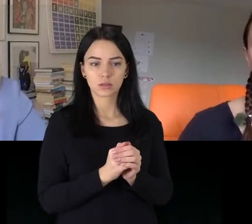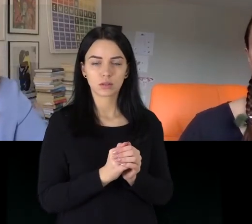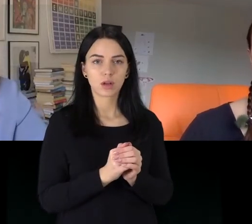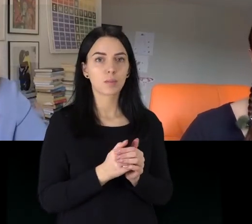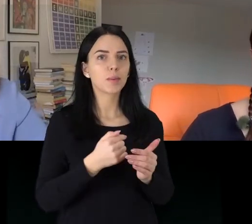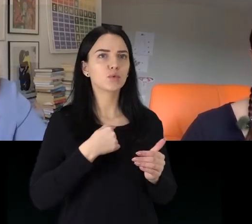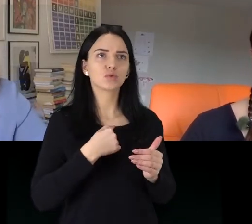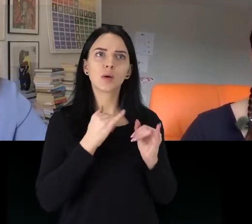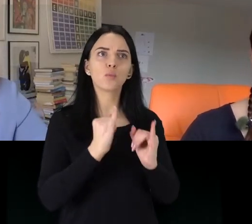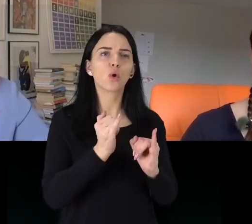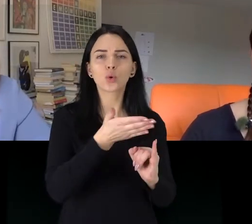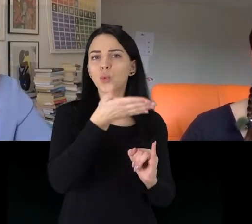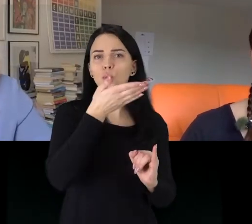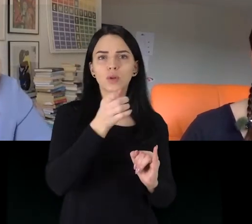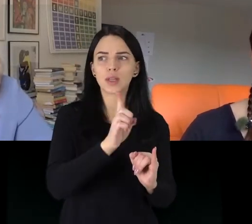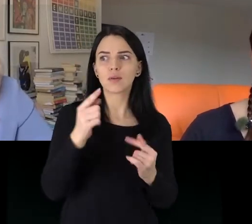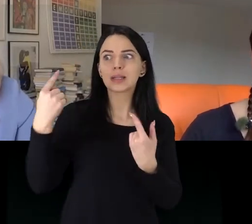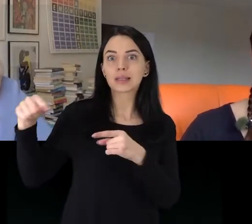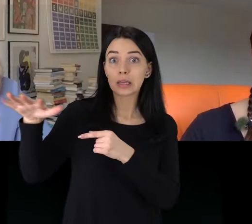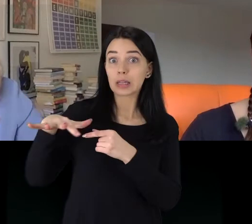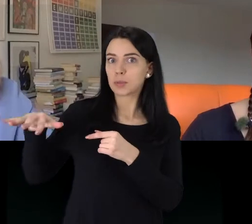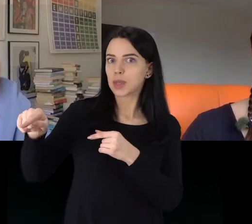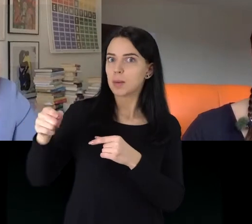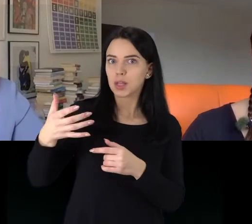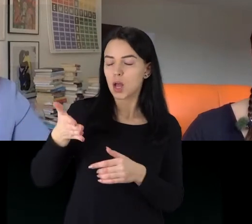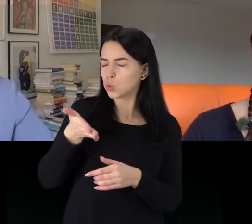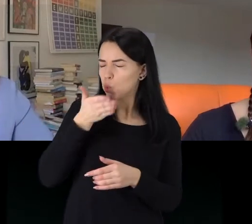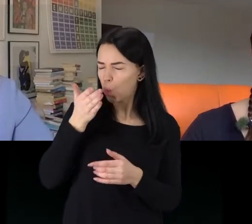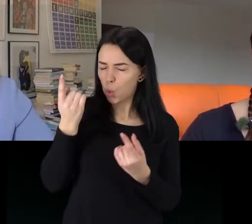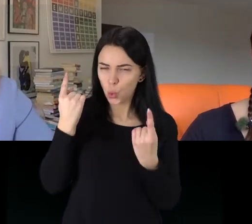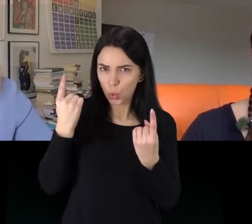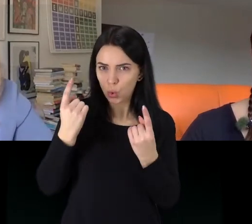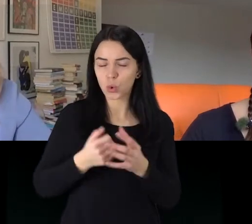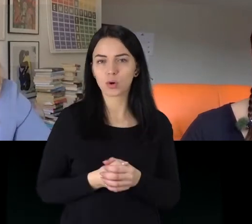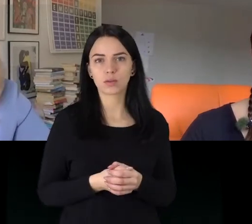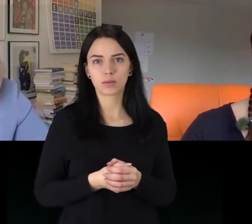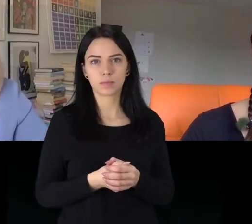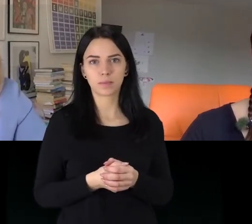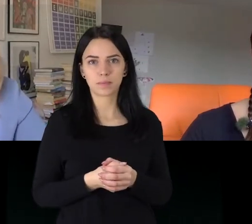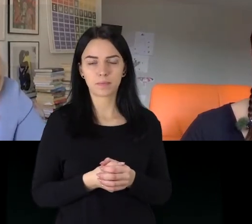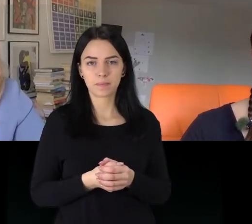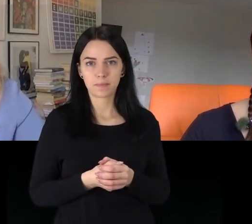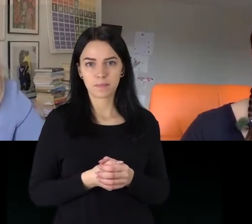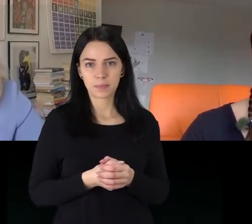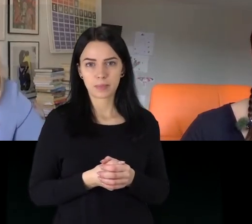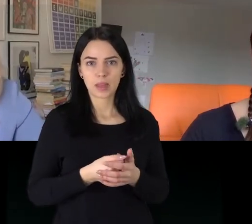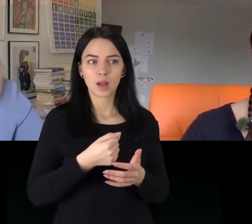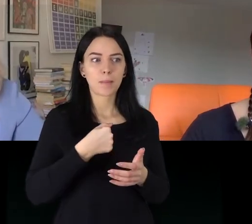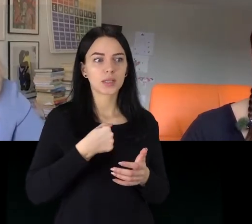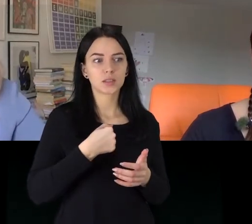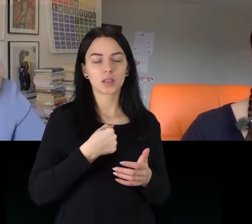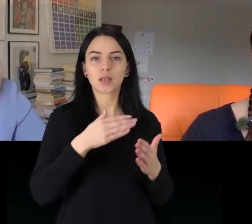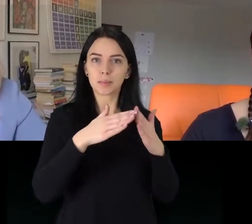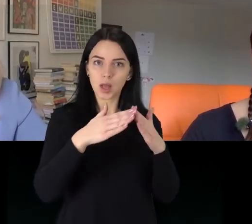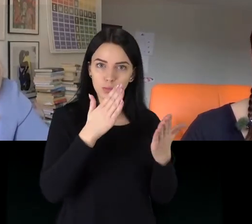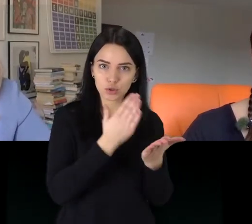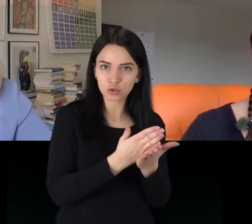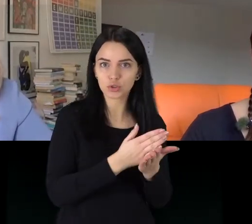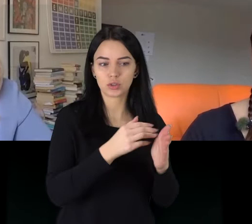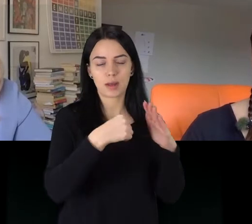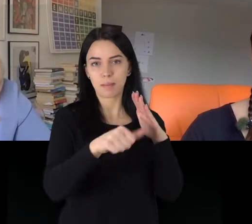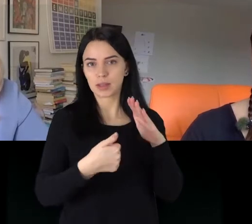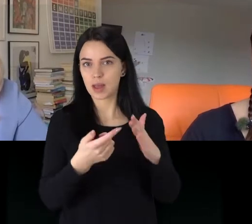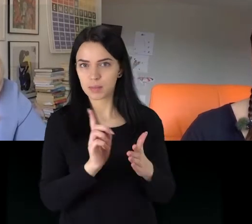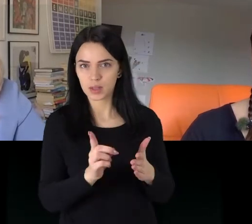žinokit, va ten kitam kieme, tai ten iš viso jau tragedija, ar ne, arba mes ne kažkokiai šlapiais klinais prie konteinerių ten šlaistomės. Ir mes